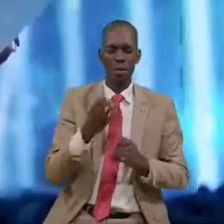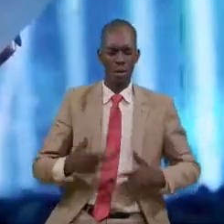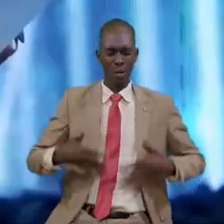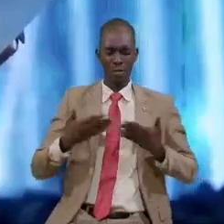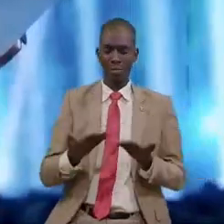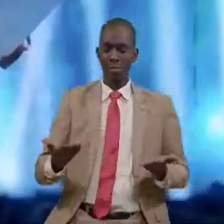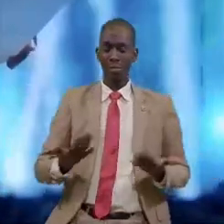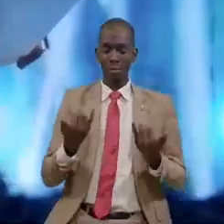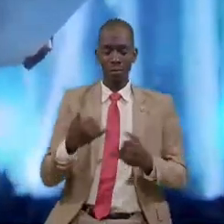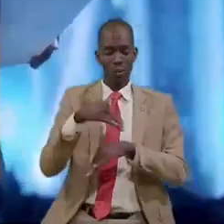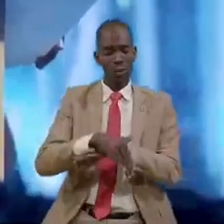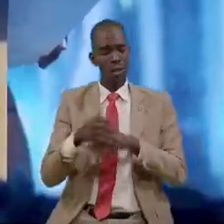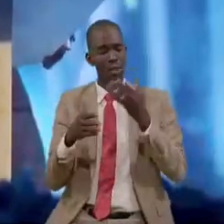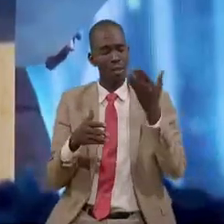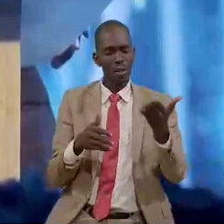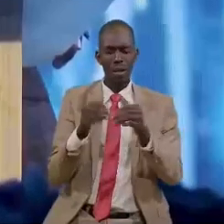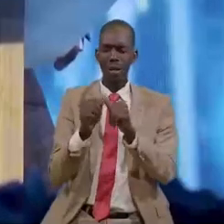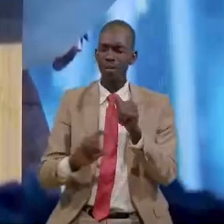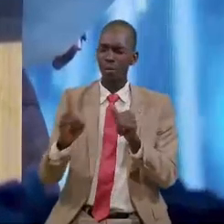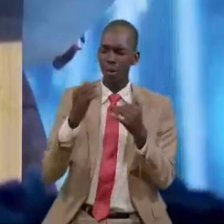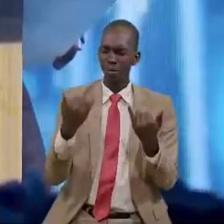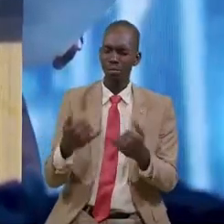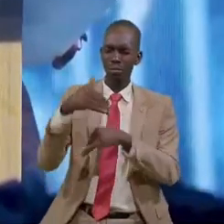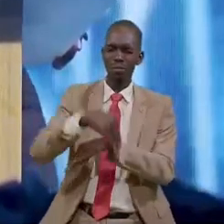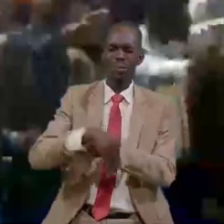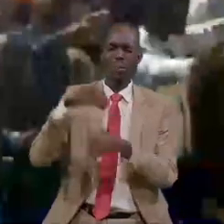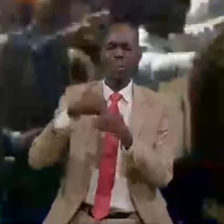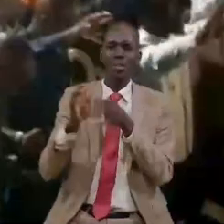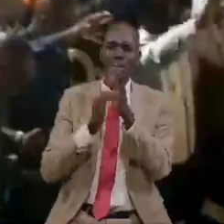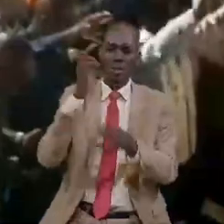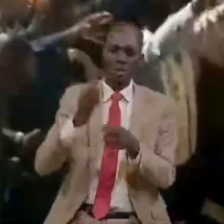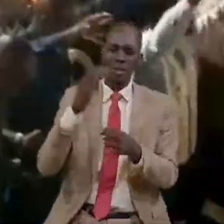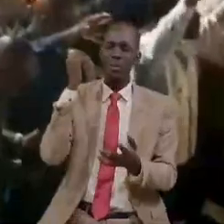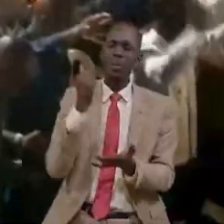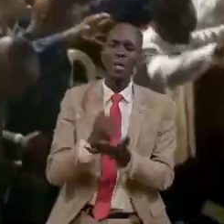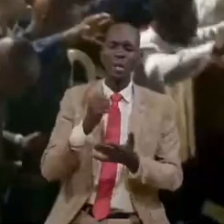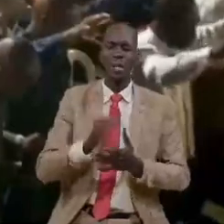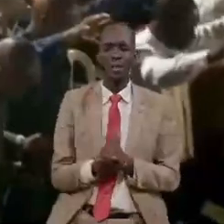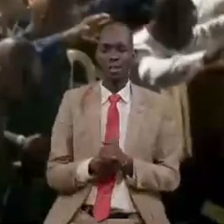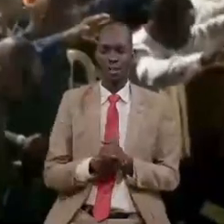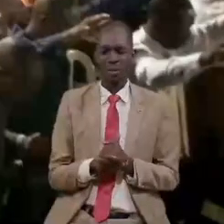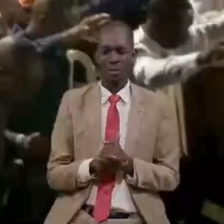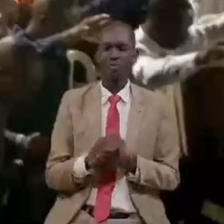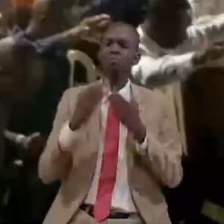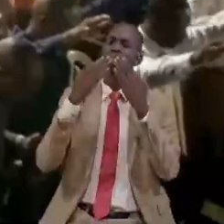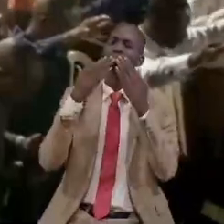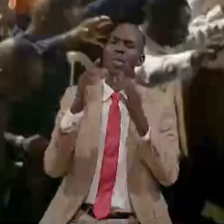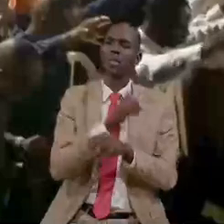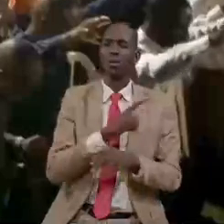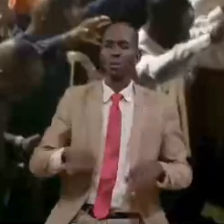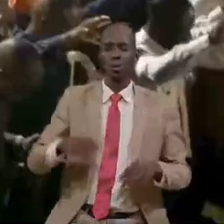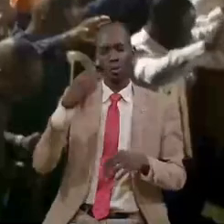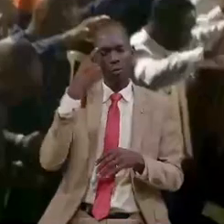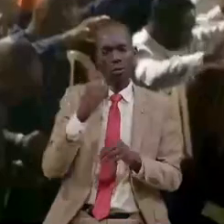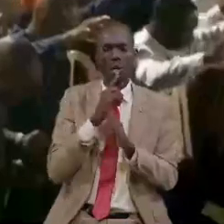ici, là-bas et partout ce soir au nom de Jésus-Christ. Merci Seigneur pour la réponse.